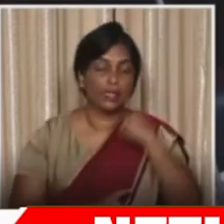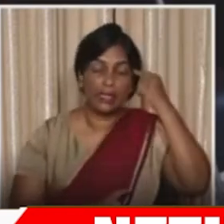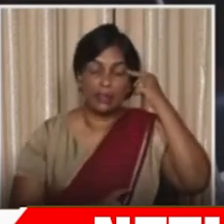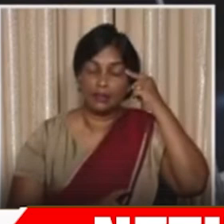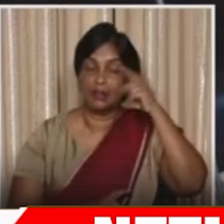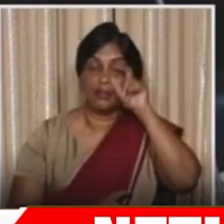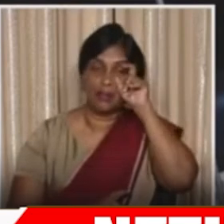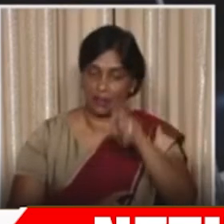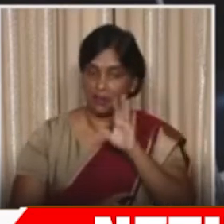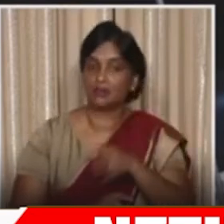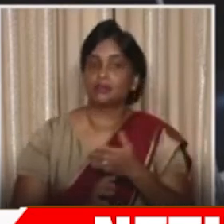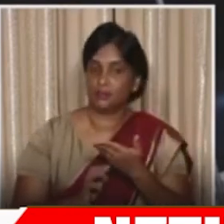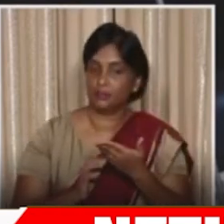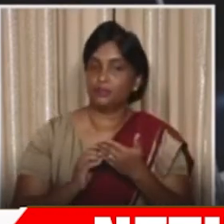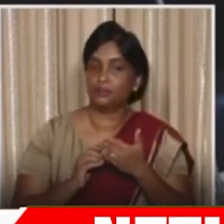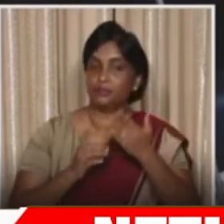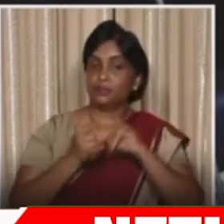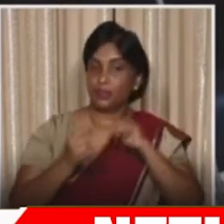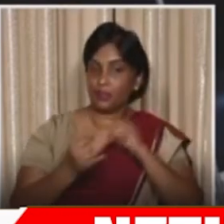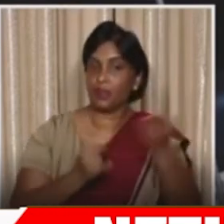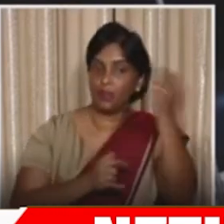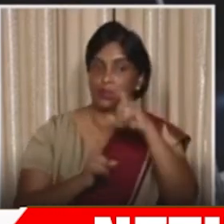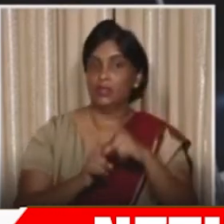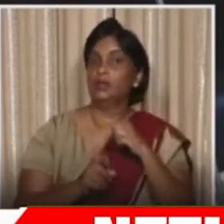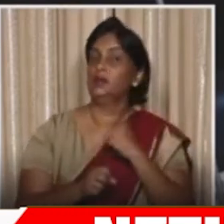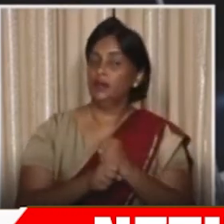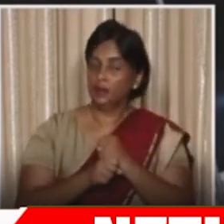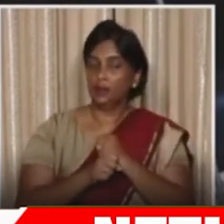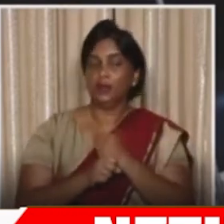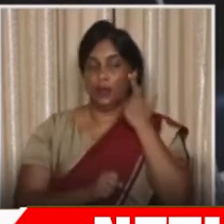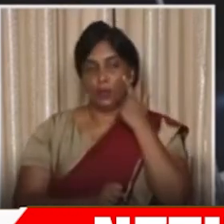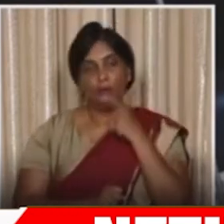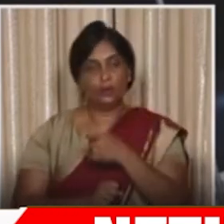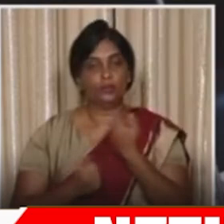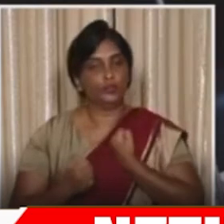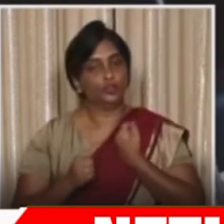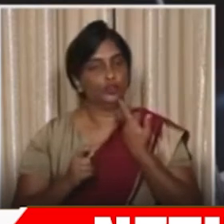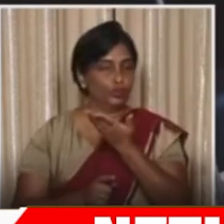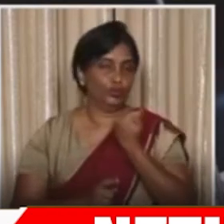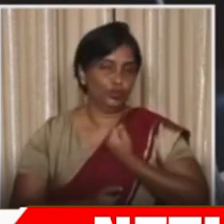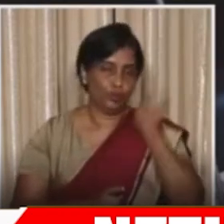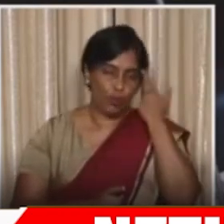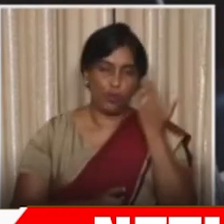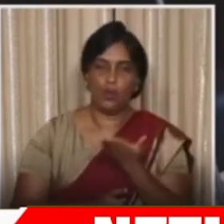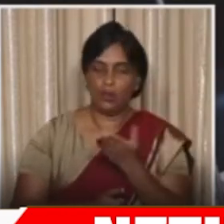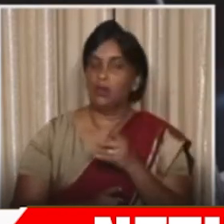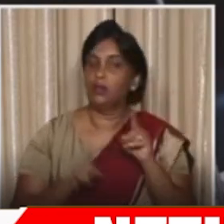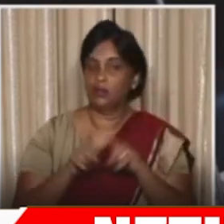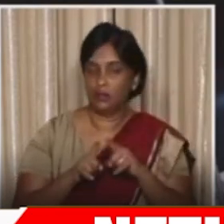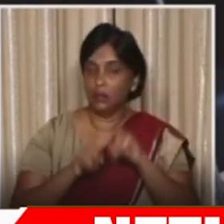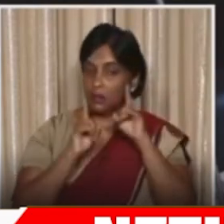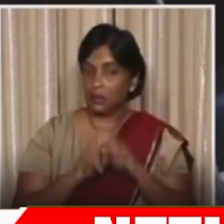කල්පනා කරන්න සිද්ධ වෙයි. අනික ලේකම්තුමාලා අධ්‍යක්ෂ ජනරාල්තුමාලා ගැන දන්නවා. ඔබතුමත් වෛද්‍යවරයෙක් විදියට දන්නවා. ඒක